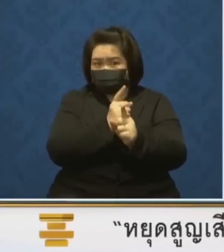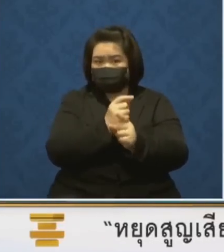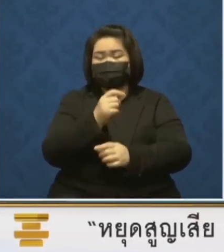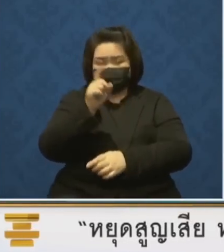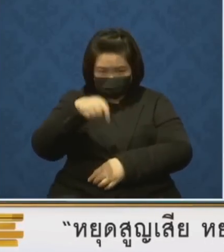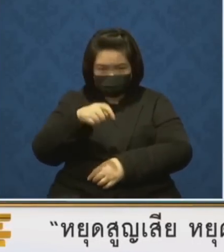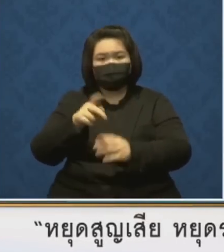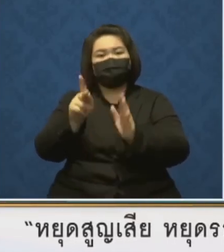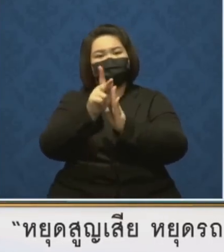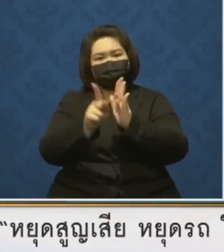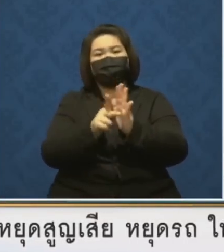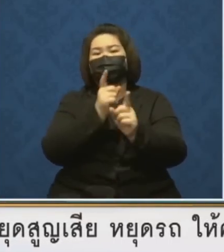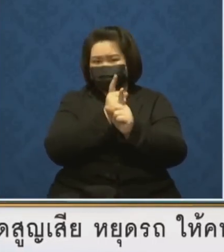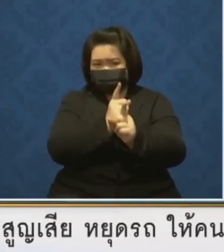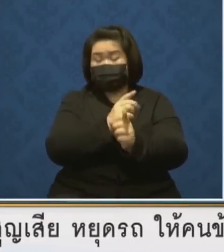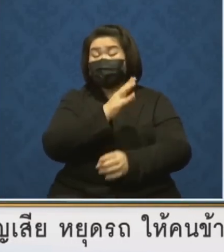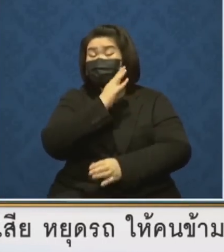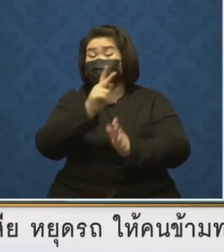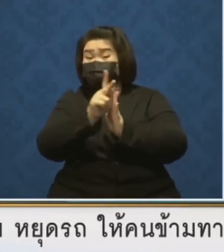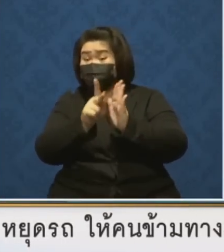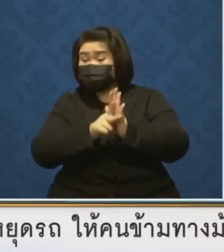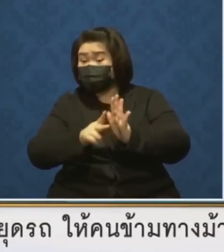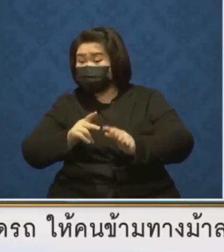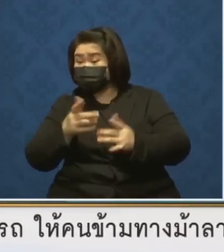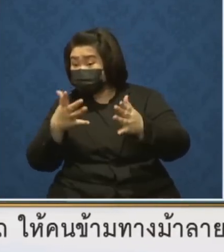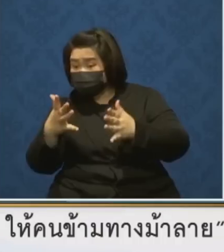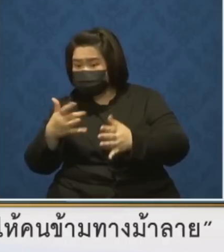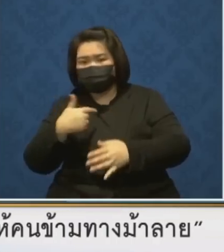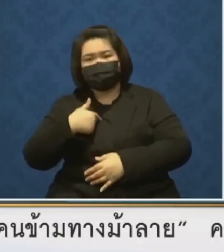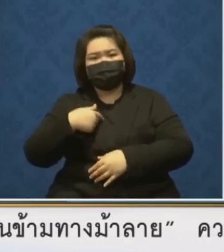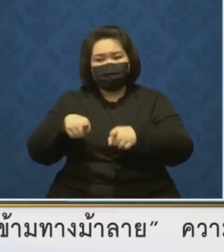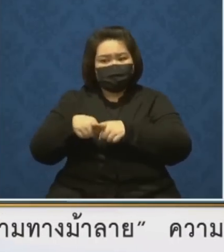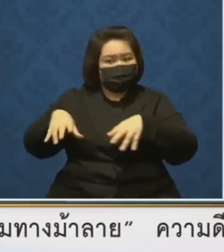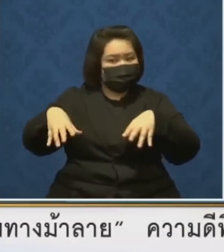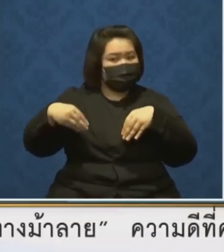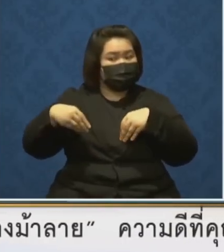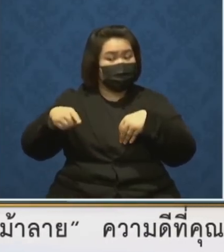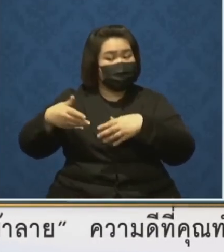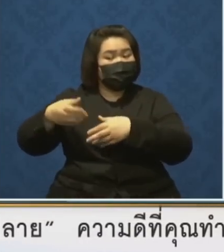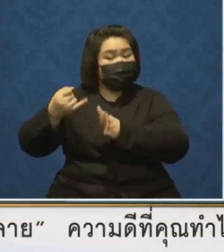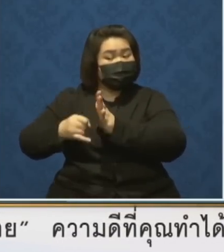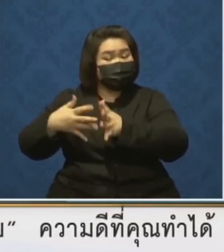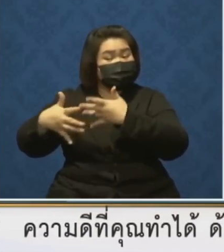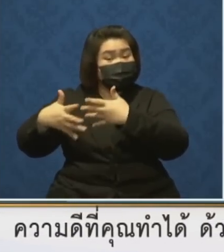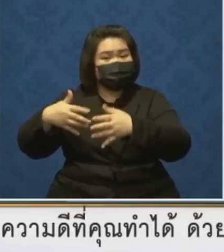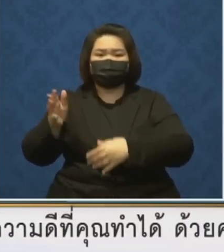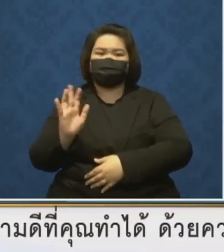ท